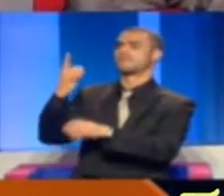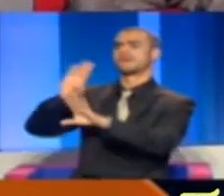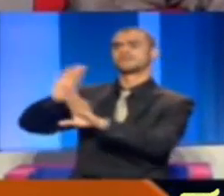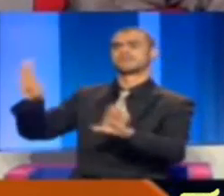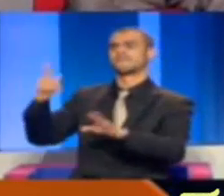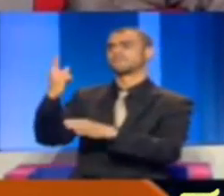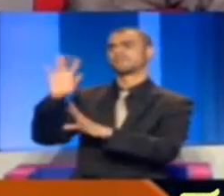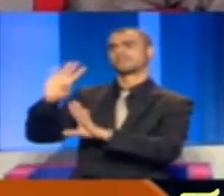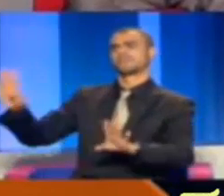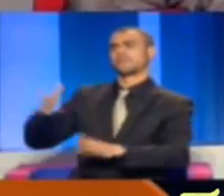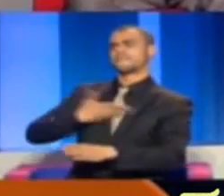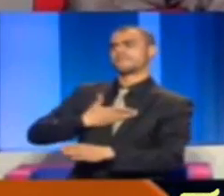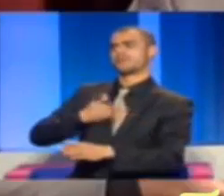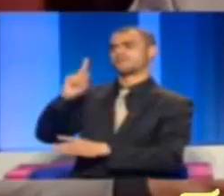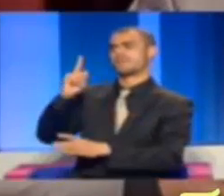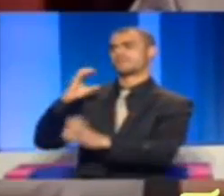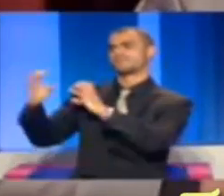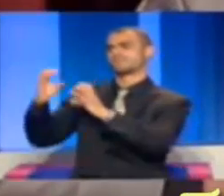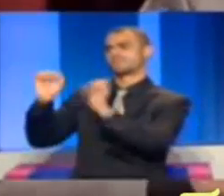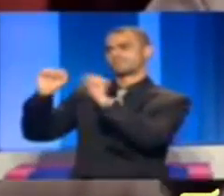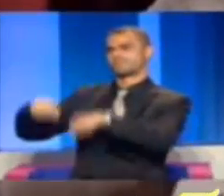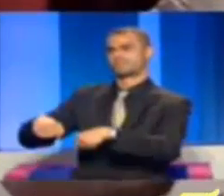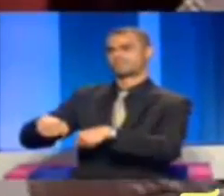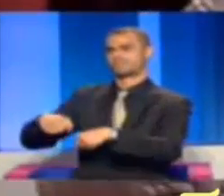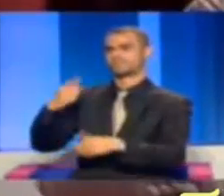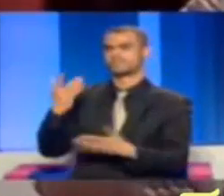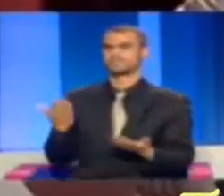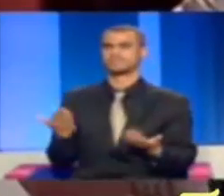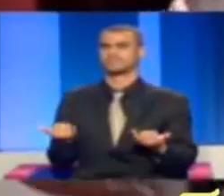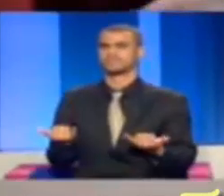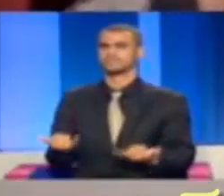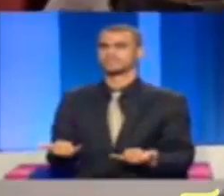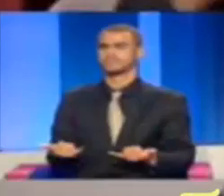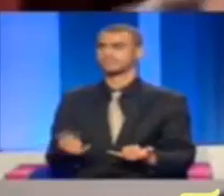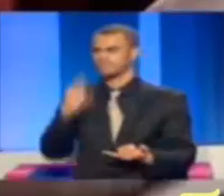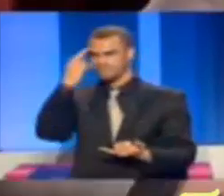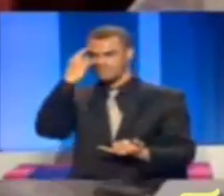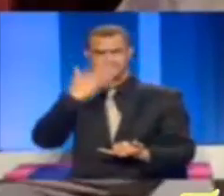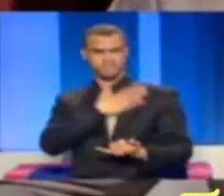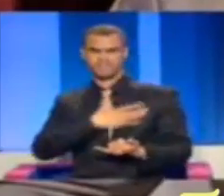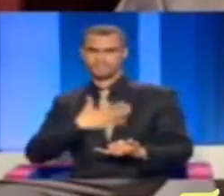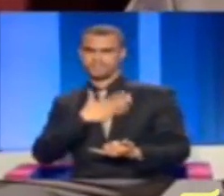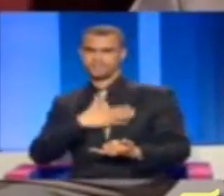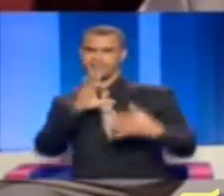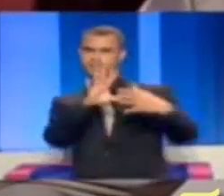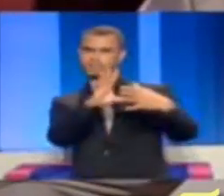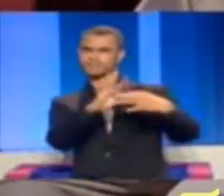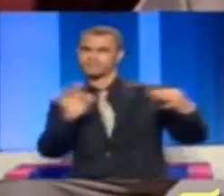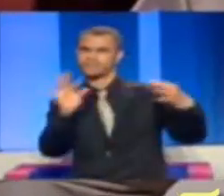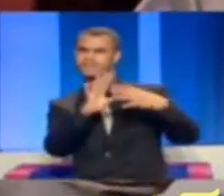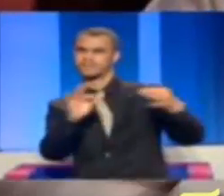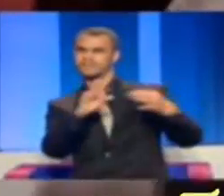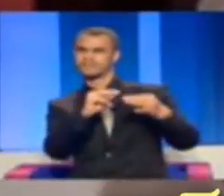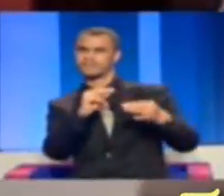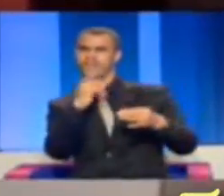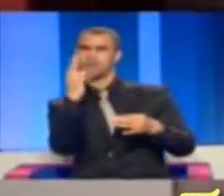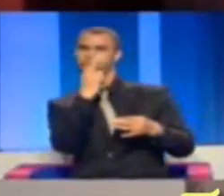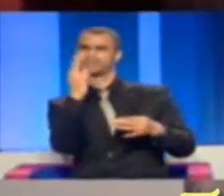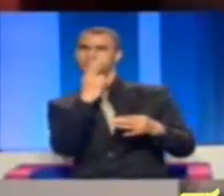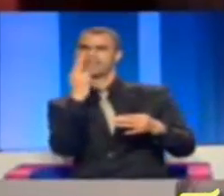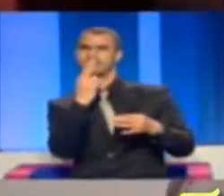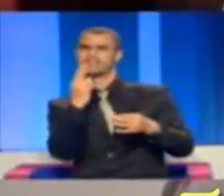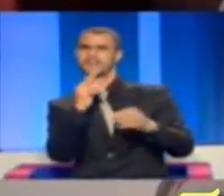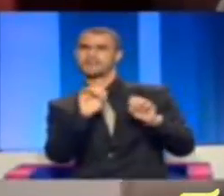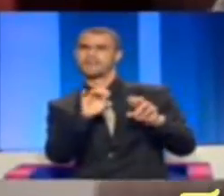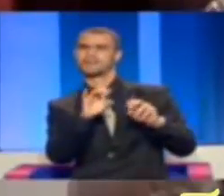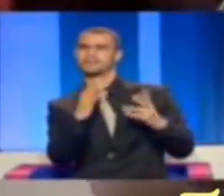هاد القنوات اللي كاين دابا من خلال هذا البرنامج انه حتى تغير. انا عجبني بزاف التفسير ديال الاستاذ على هذا المستوى ديال ديال